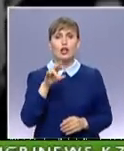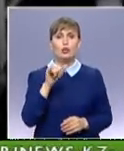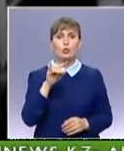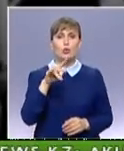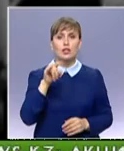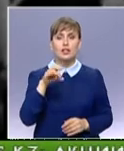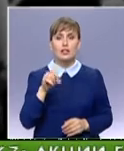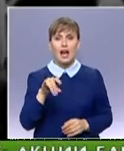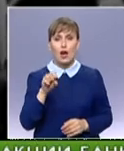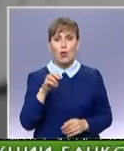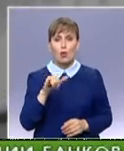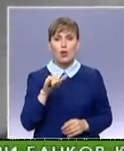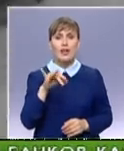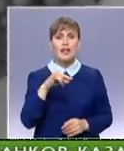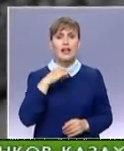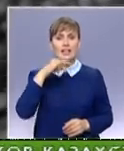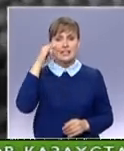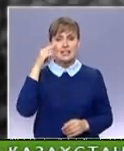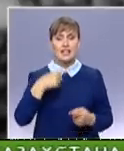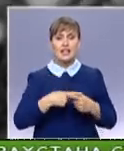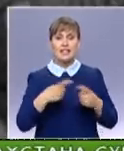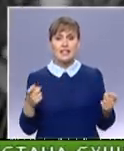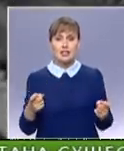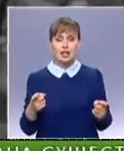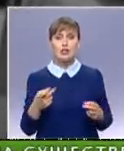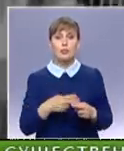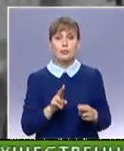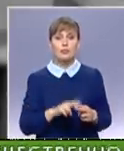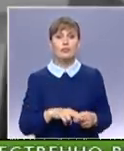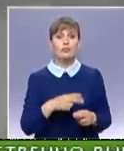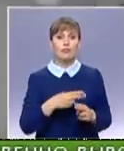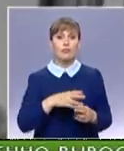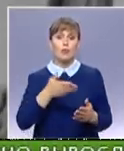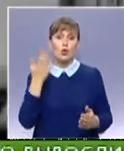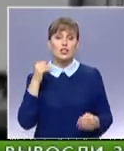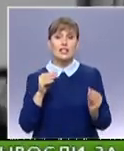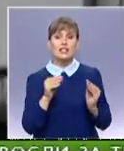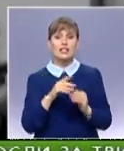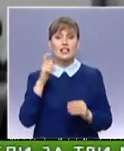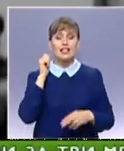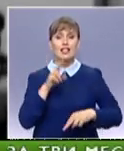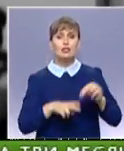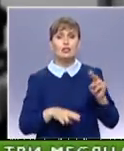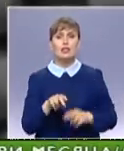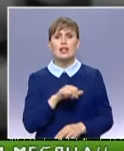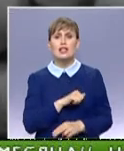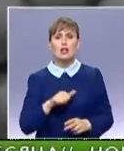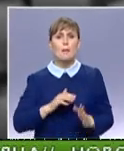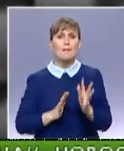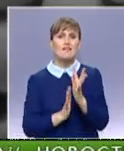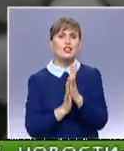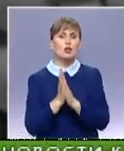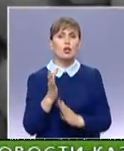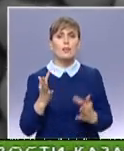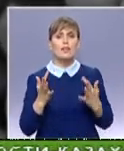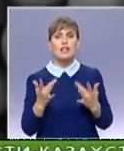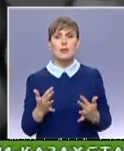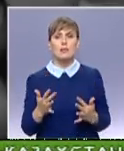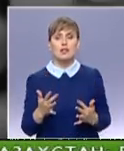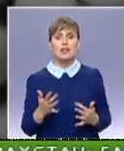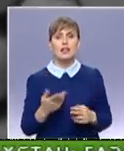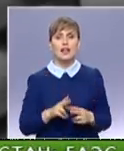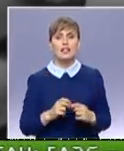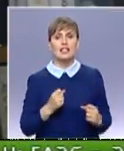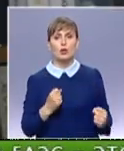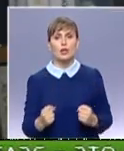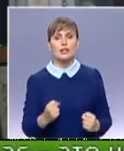гостиница «Казахстан». Кстати, главную достопримечательность прошлых десятилетий строили с самыми высокими требованиями к